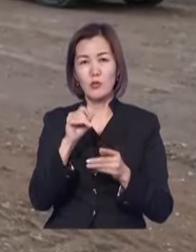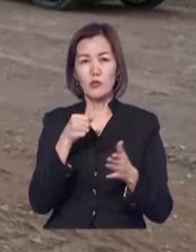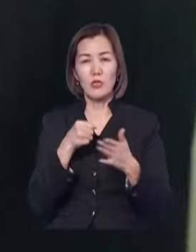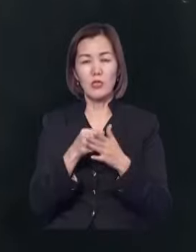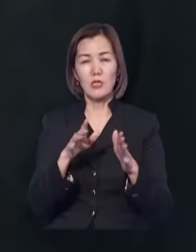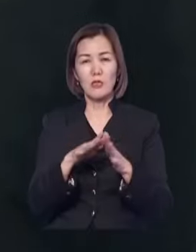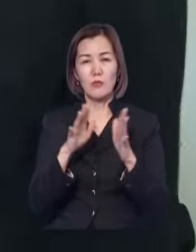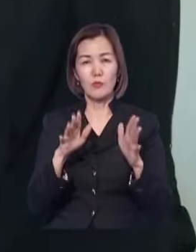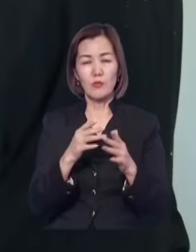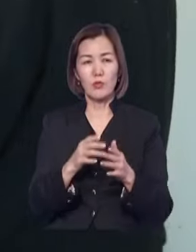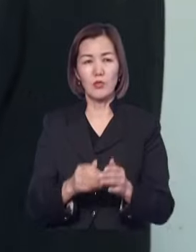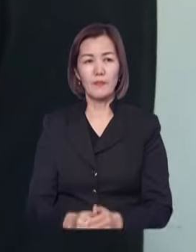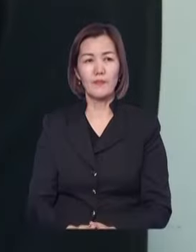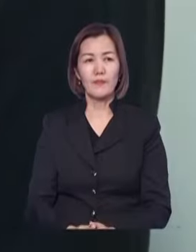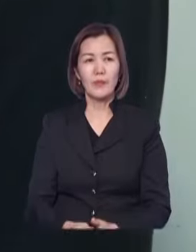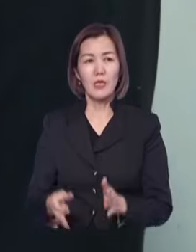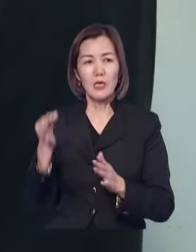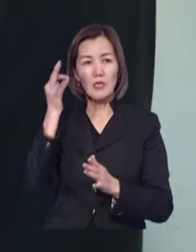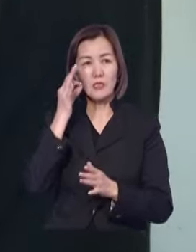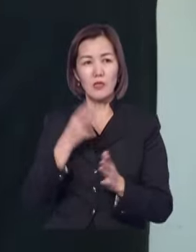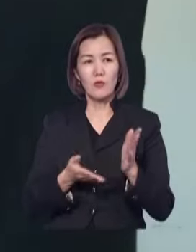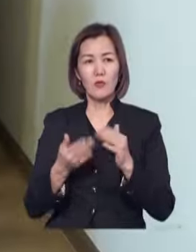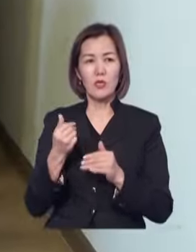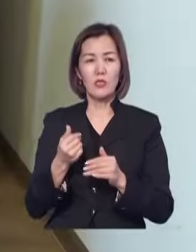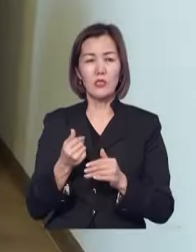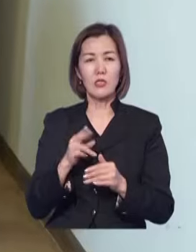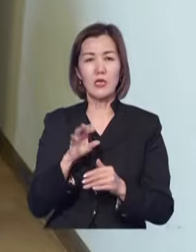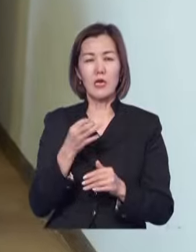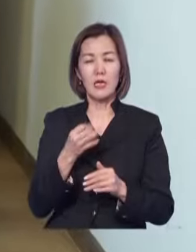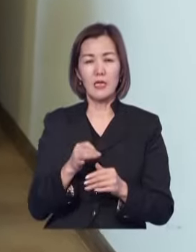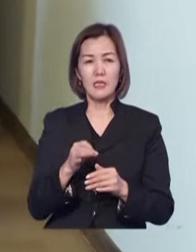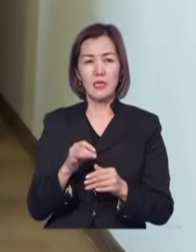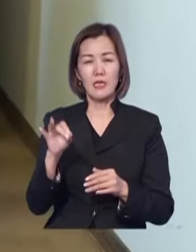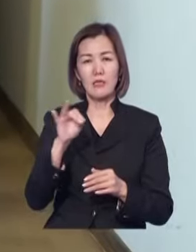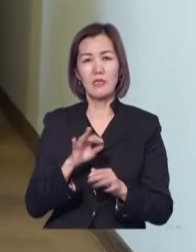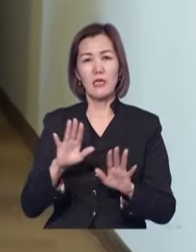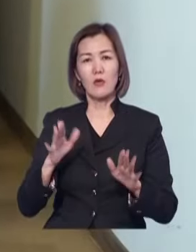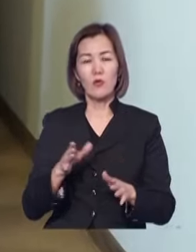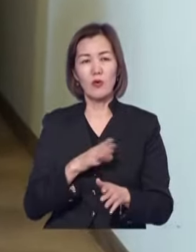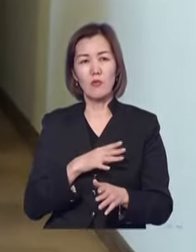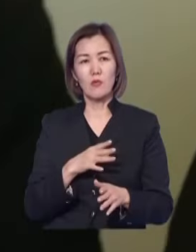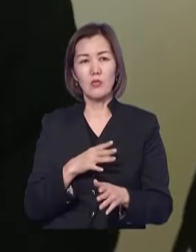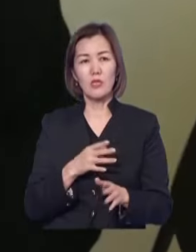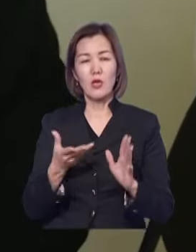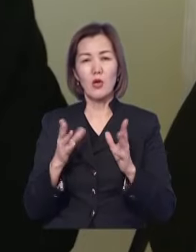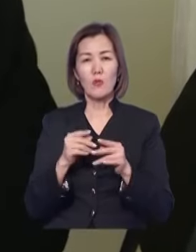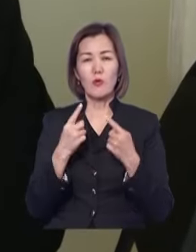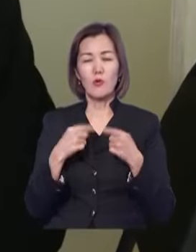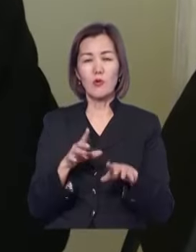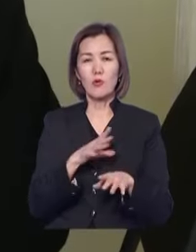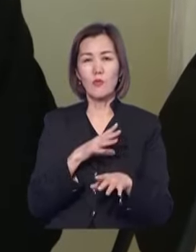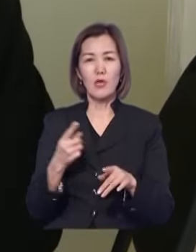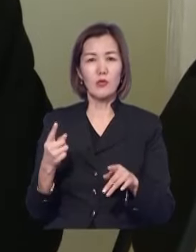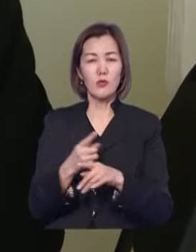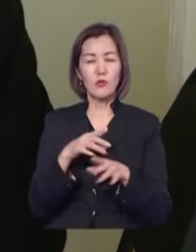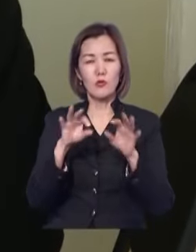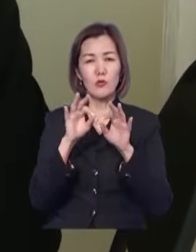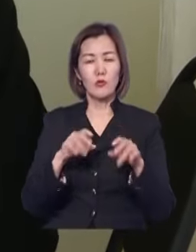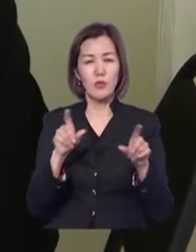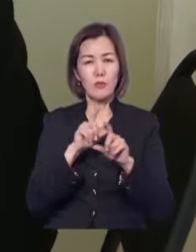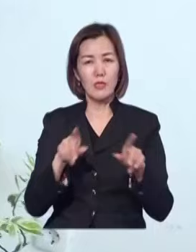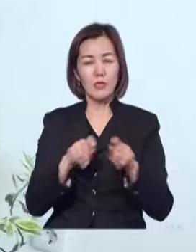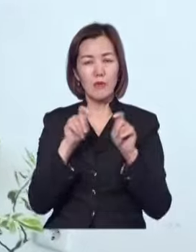келеді. Естеріңізде болса, өткен жылдың қазан айында Қарасай ауданында тарихи оқиға болды. Мұнда аудан құрылғалы бері болмаған тұңғыш өнер мектебі